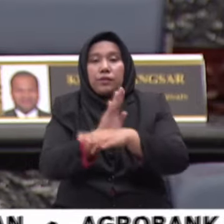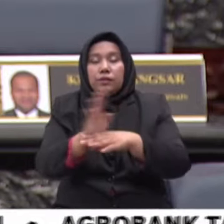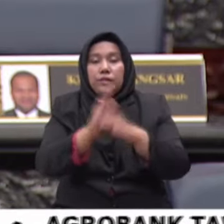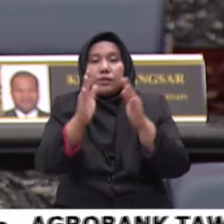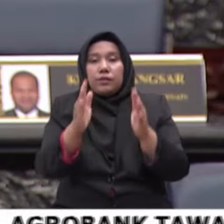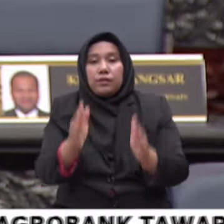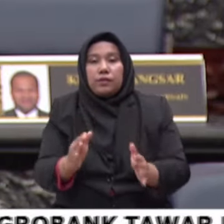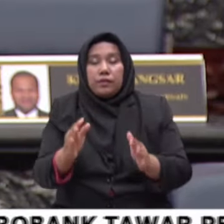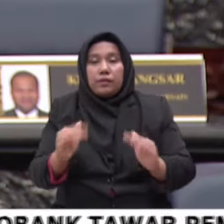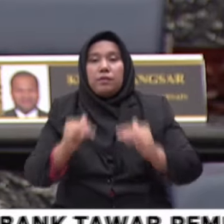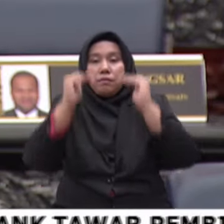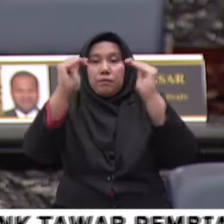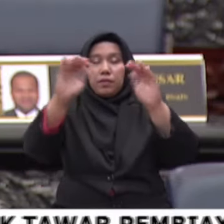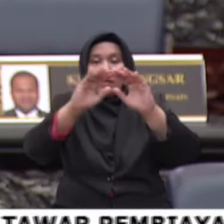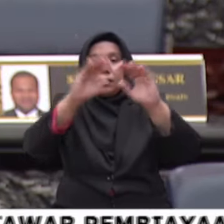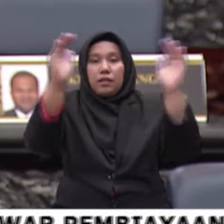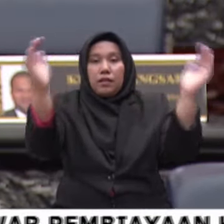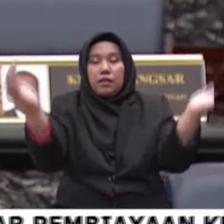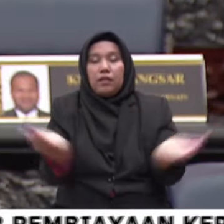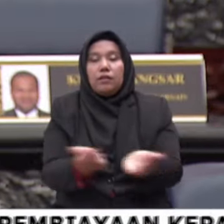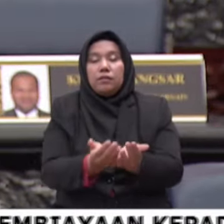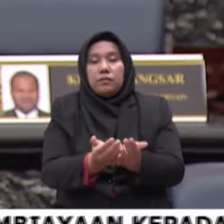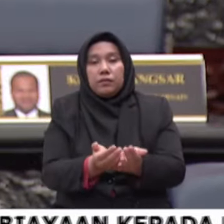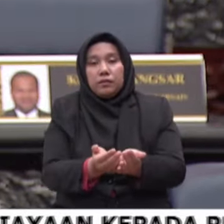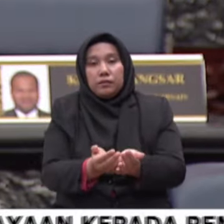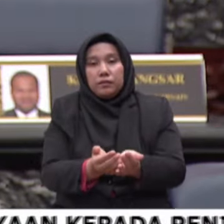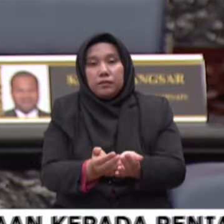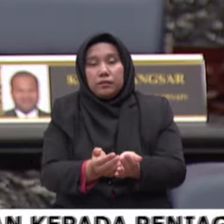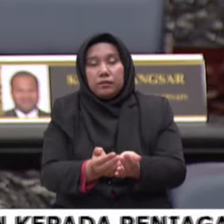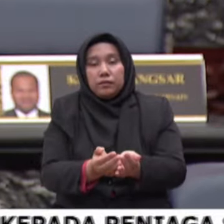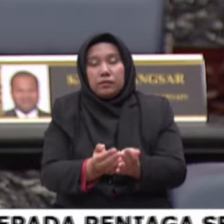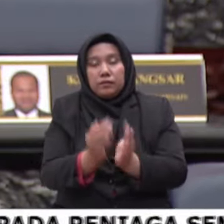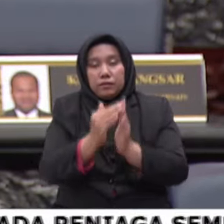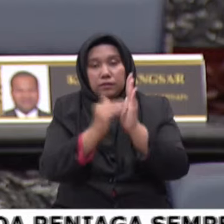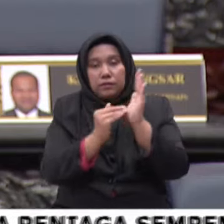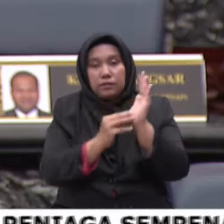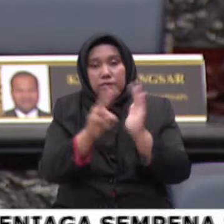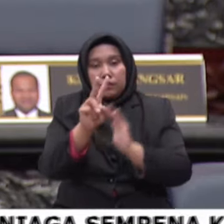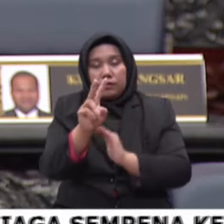di peringkat global. Butiran 020300